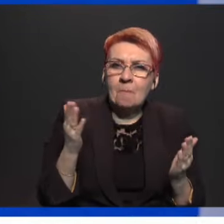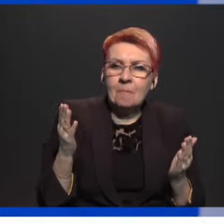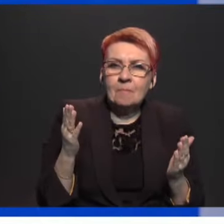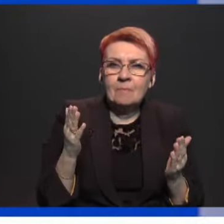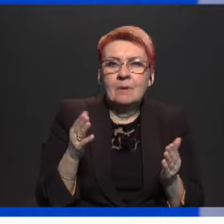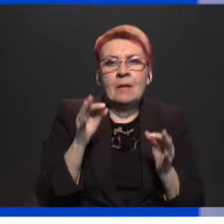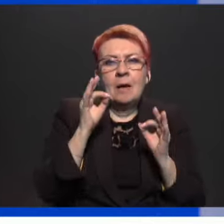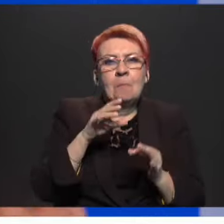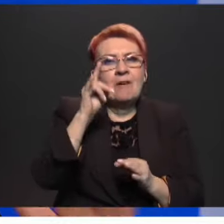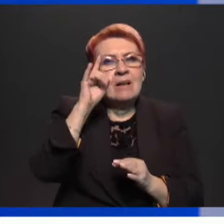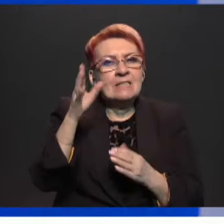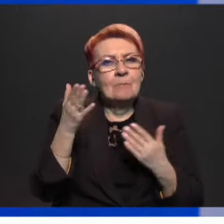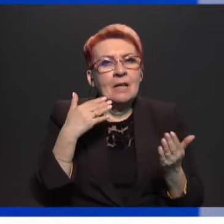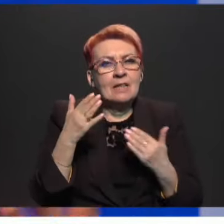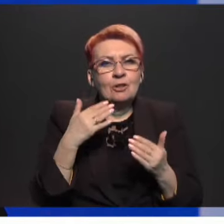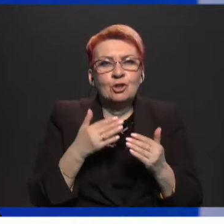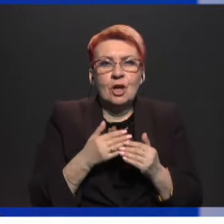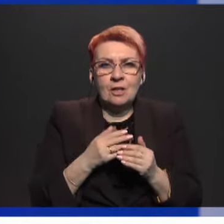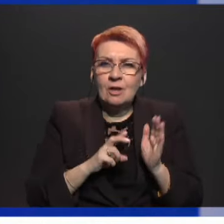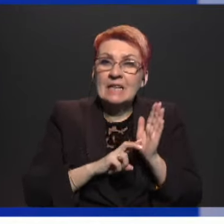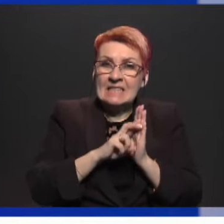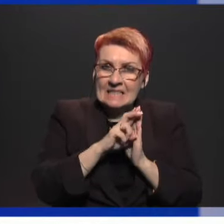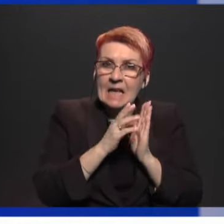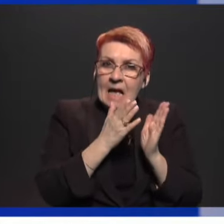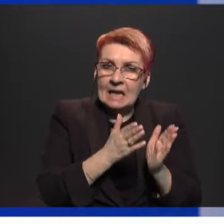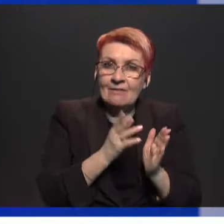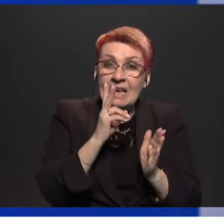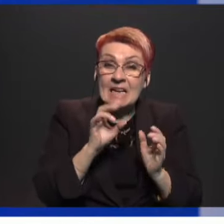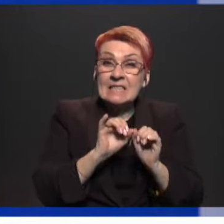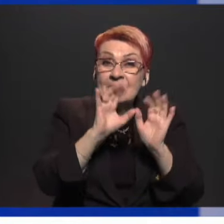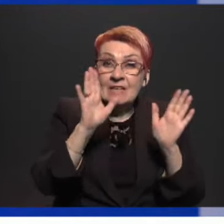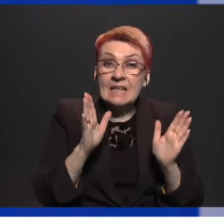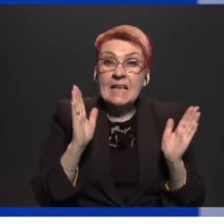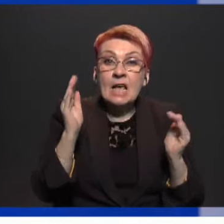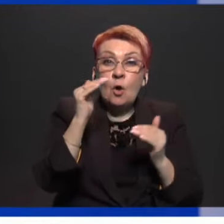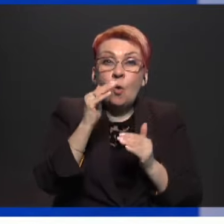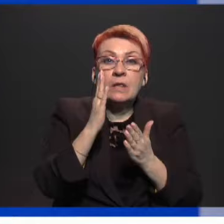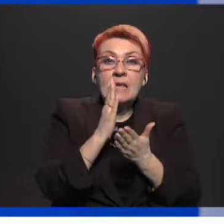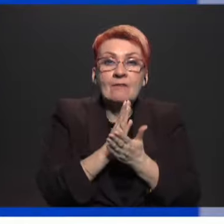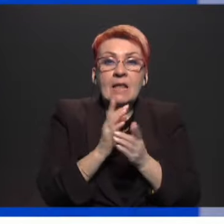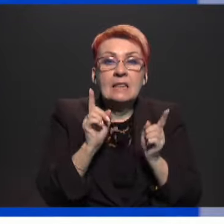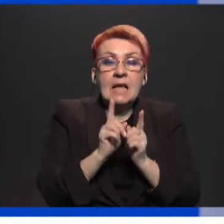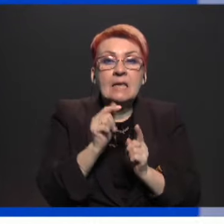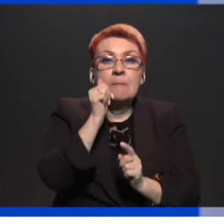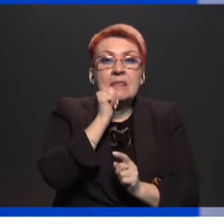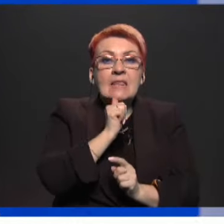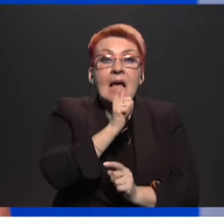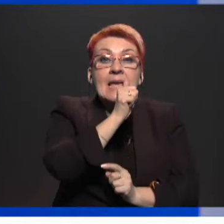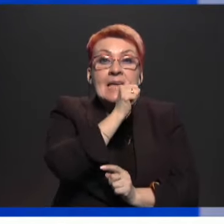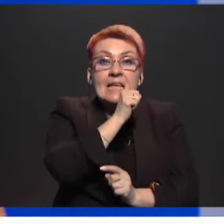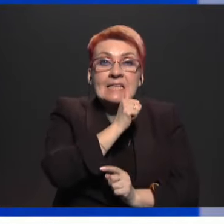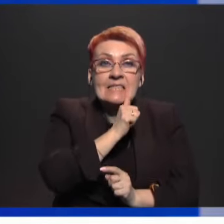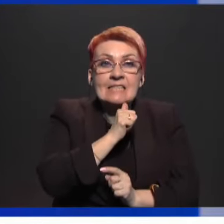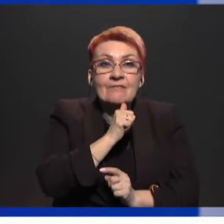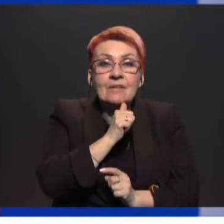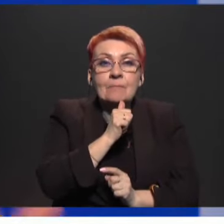вот православному отношению православной церкви к святыне, икона является таким таинственным